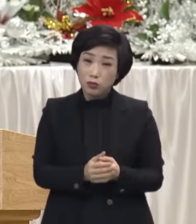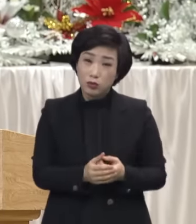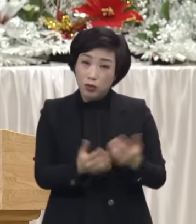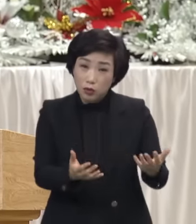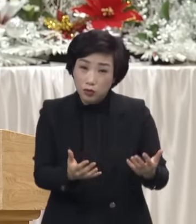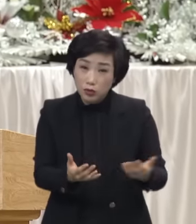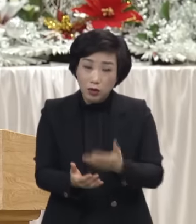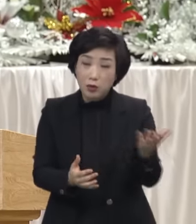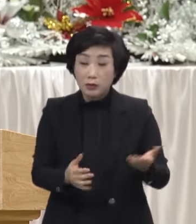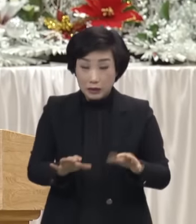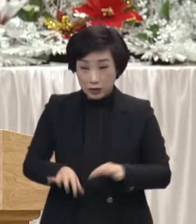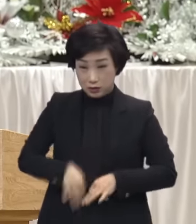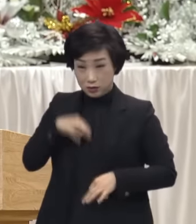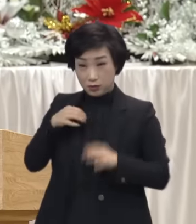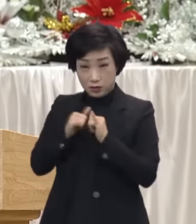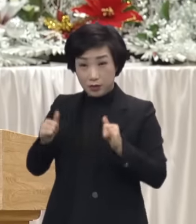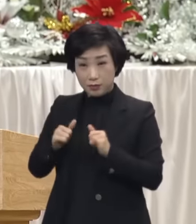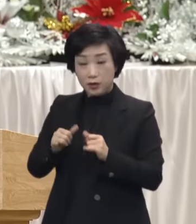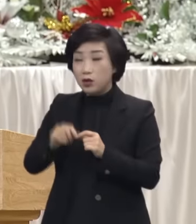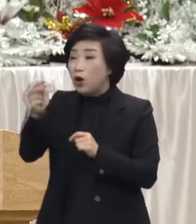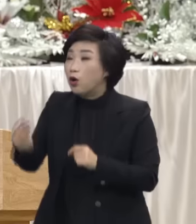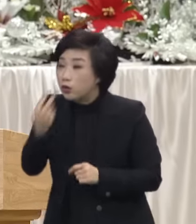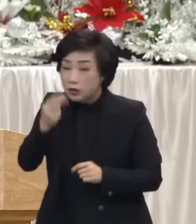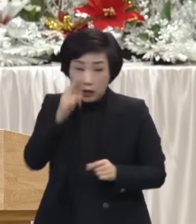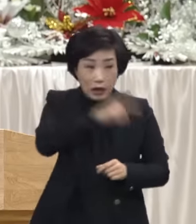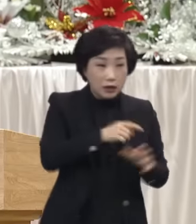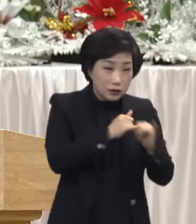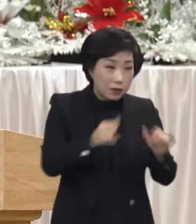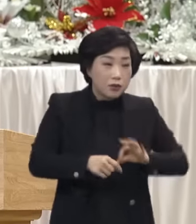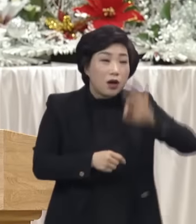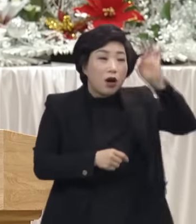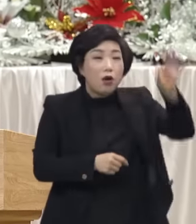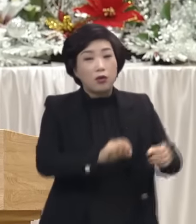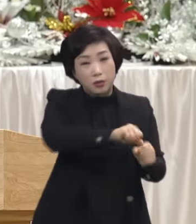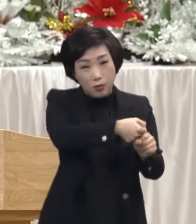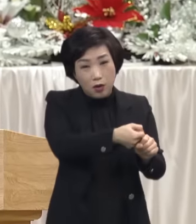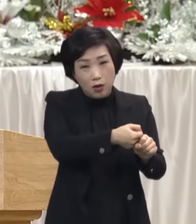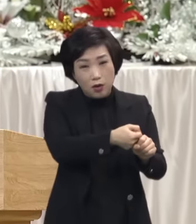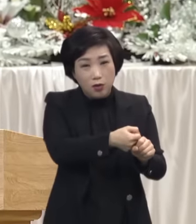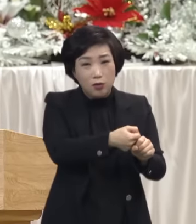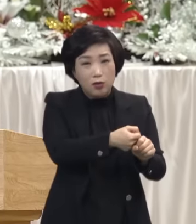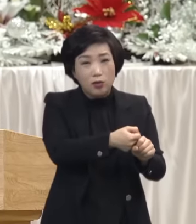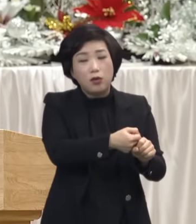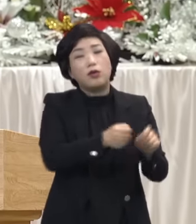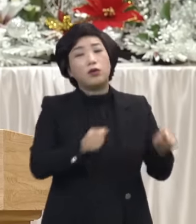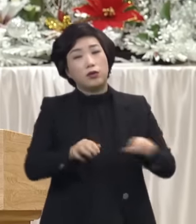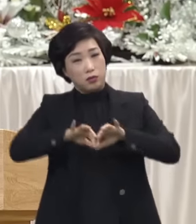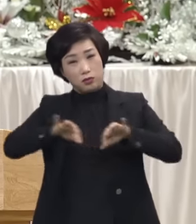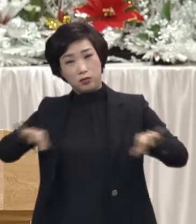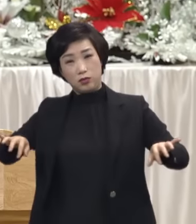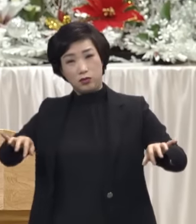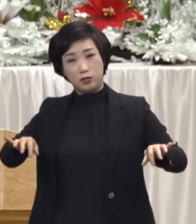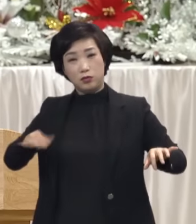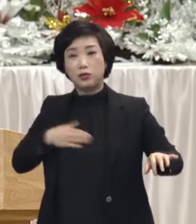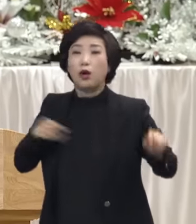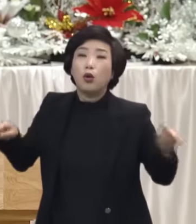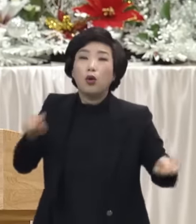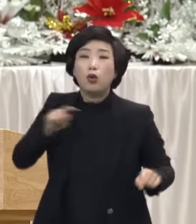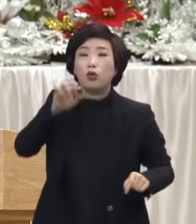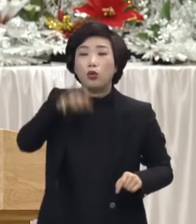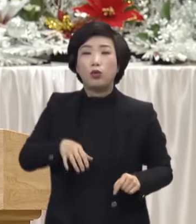의인은 영생에, 악인은 영원히 고통당하는 영벌에.